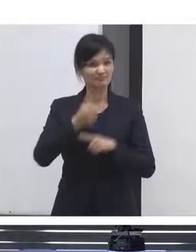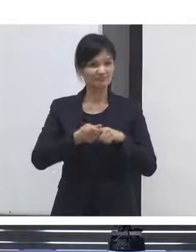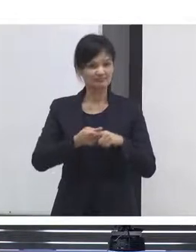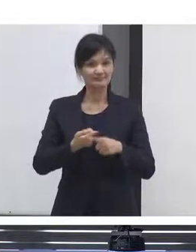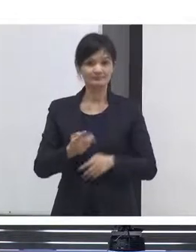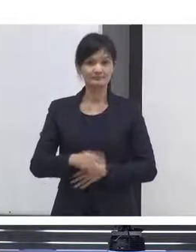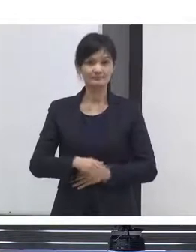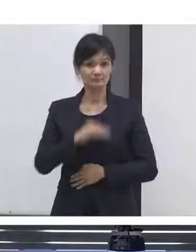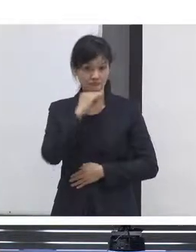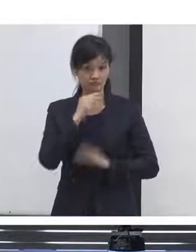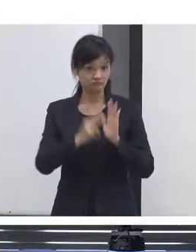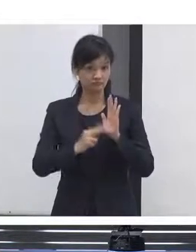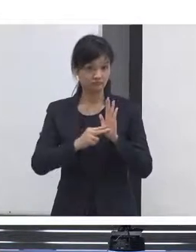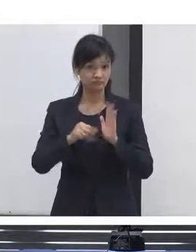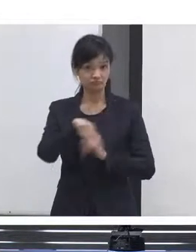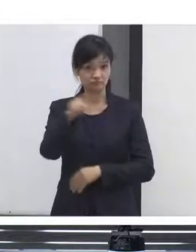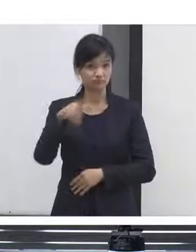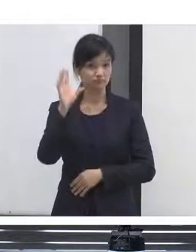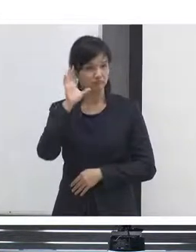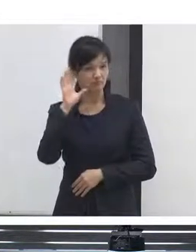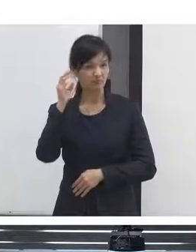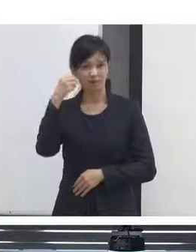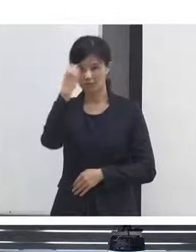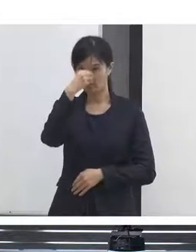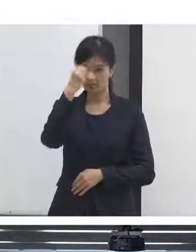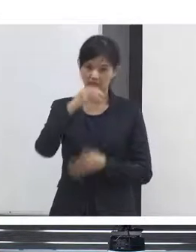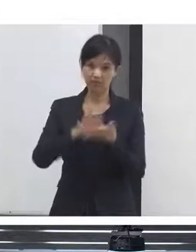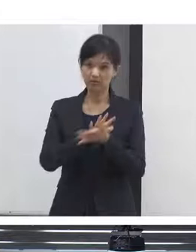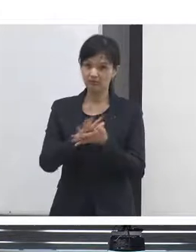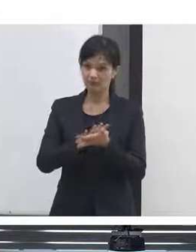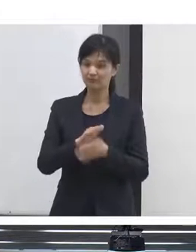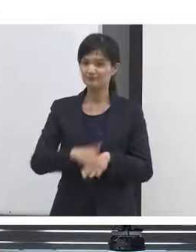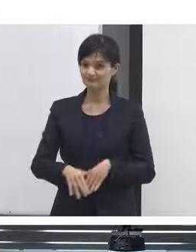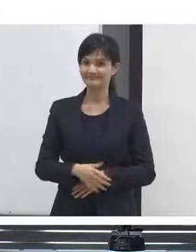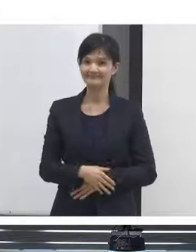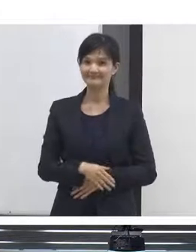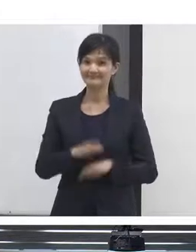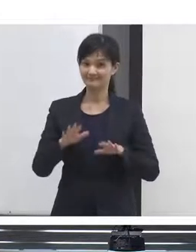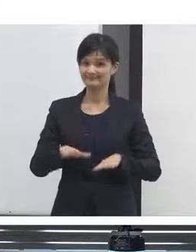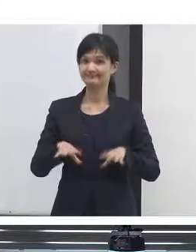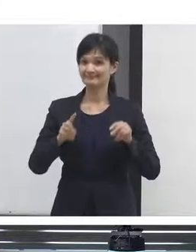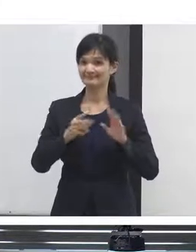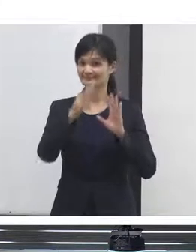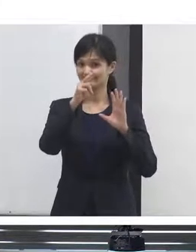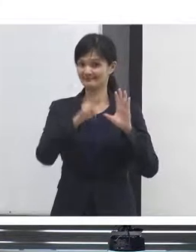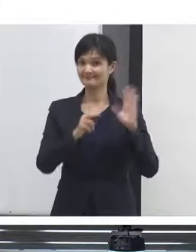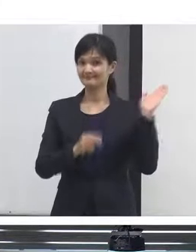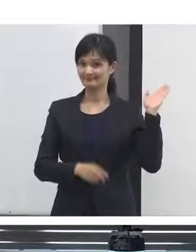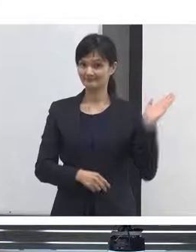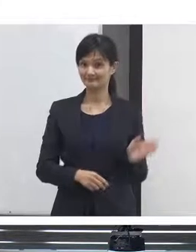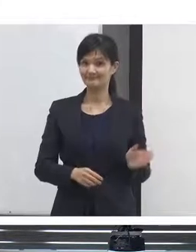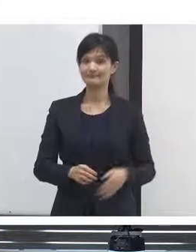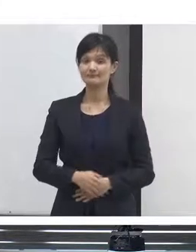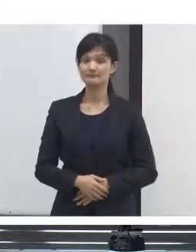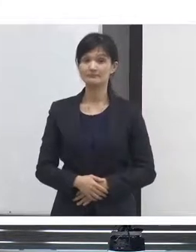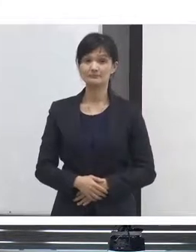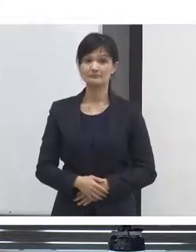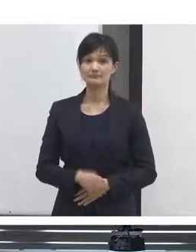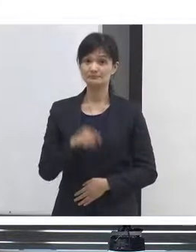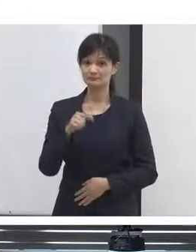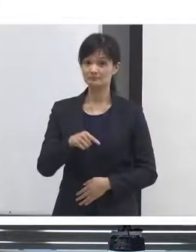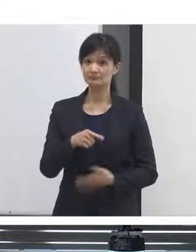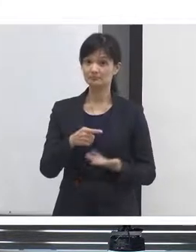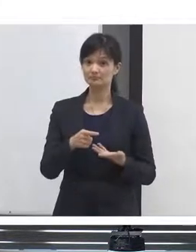讲，可能大家都讲到被我讲到头晕哦。那无论如何呢，我们先来看看。这个为什么要讲这个